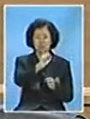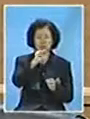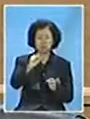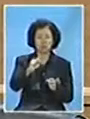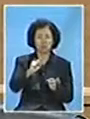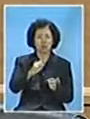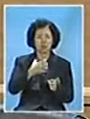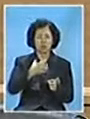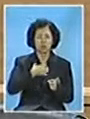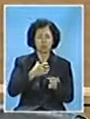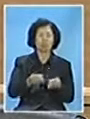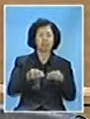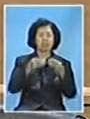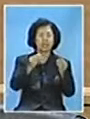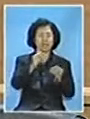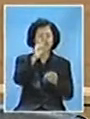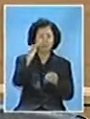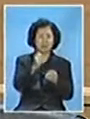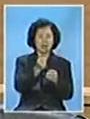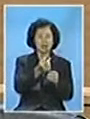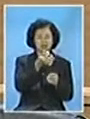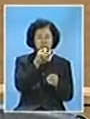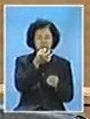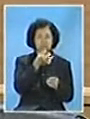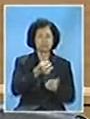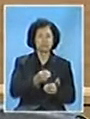องการให้สภาวิชาชี